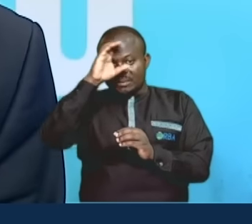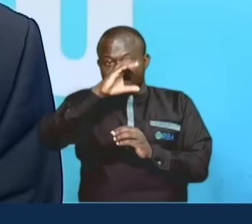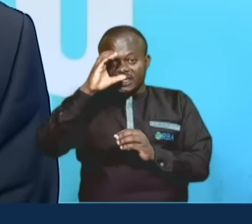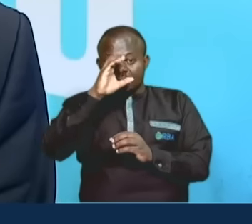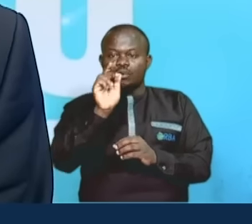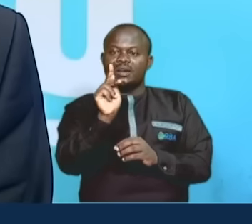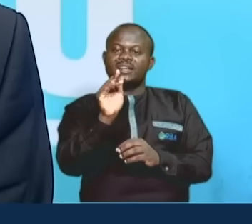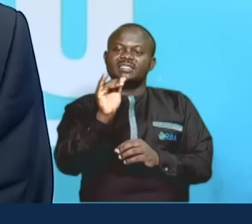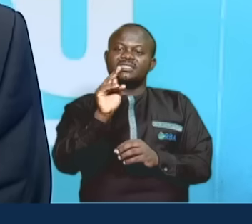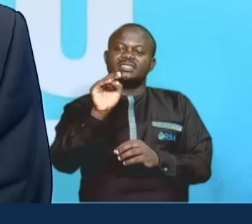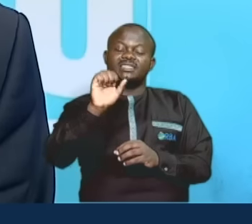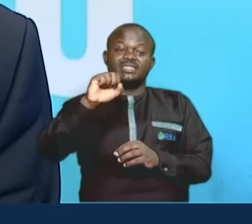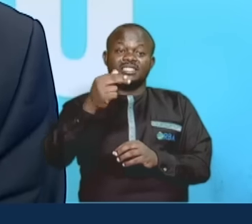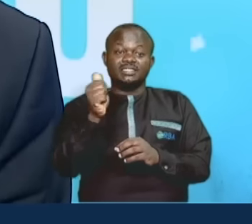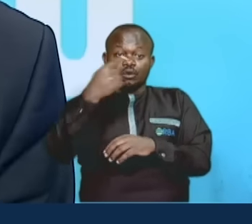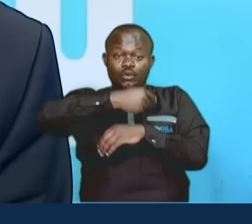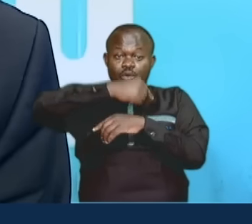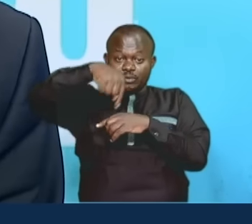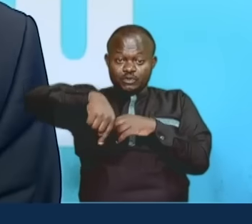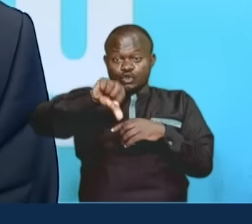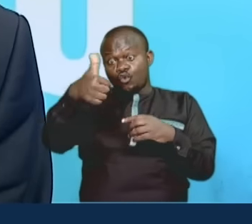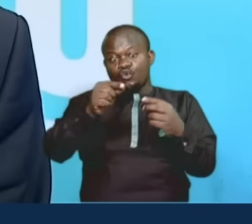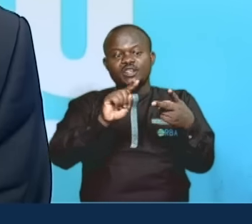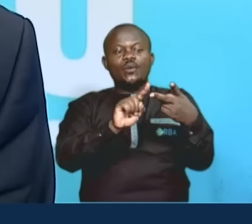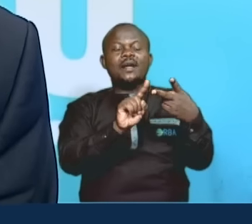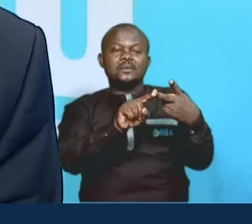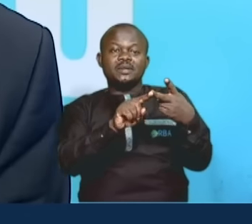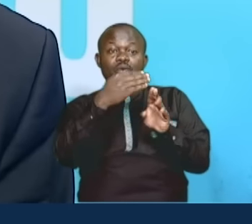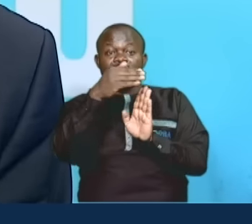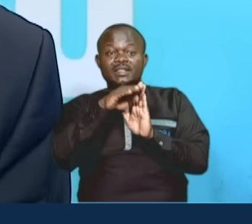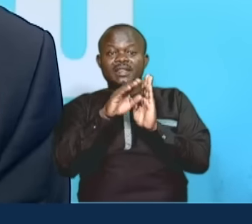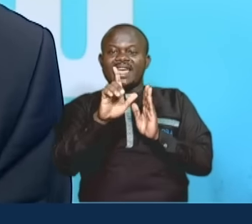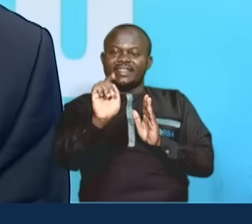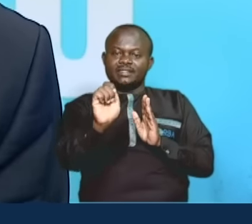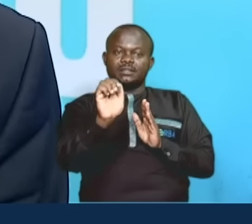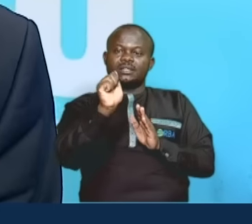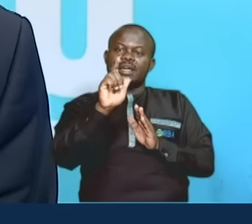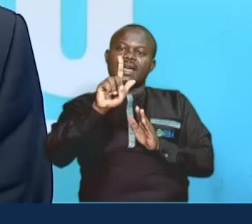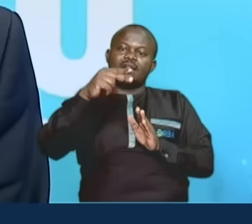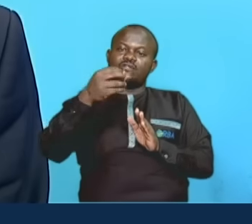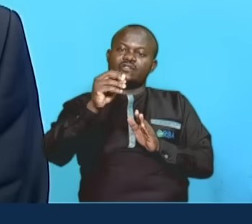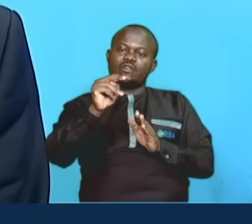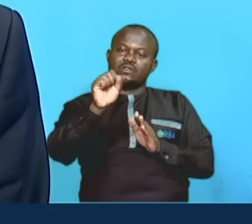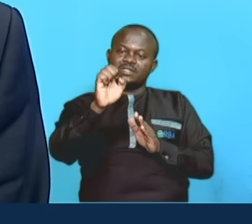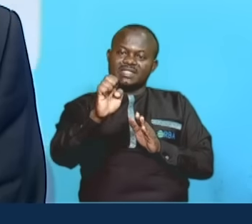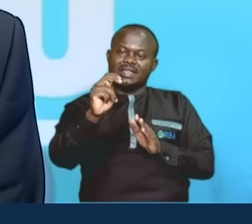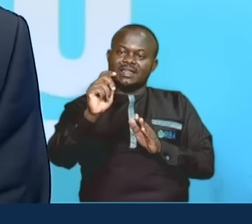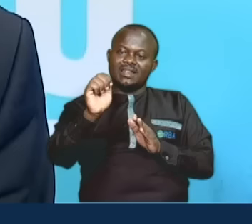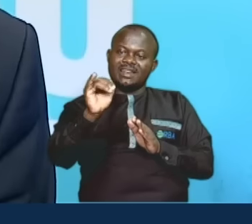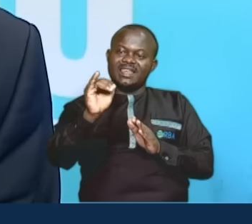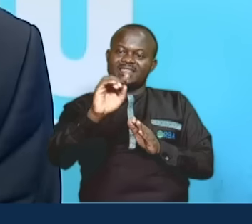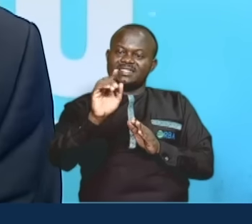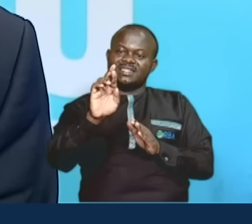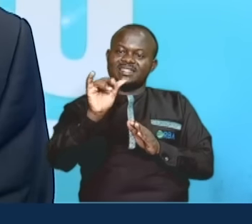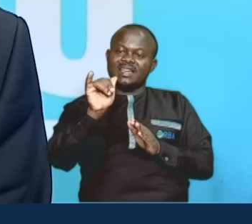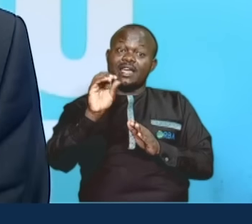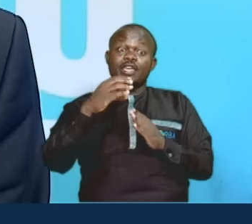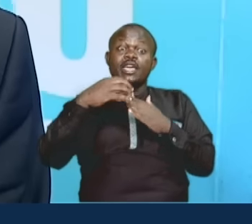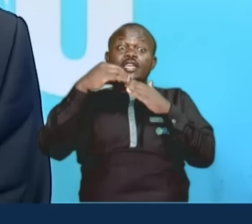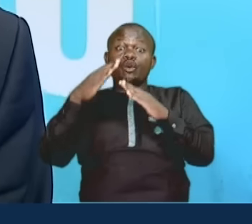munsi. Undi uyiriho ni Lieutenant Colonel Alphonse Ntezilyaye, yari prefe ya prefecture ya